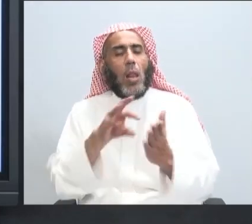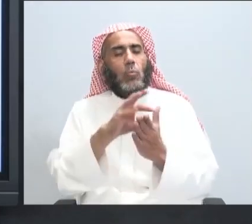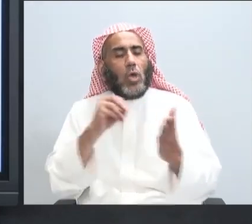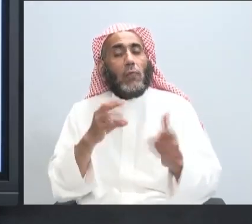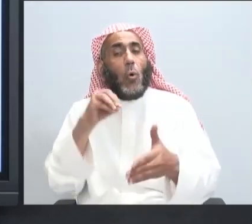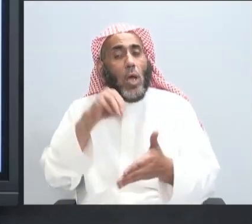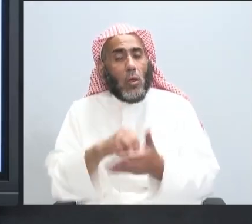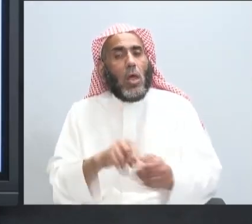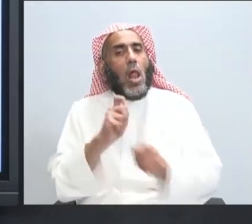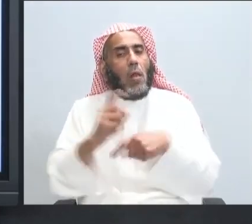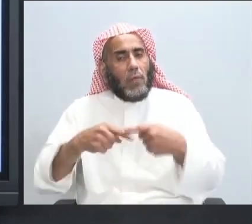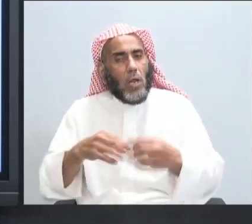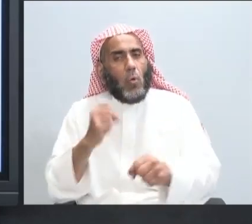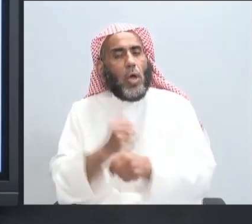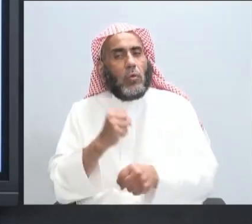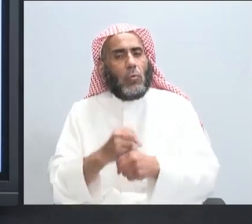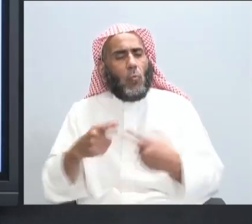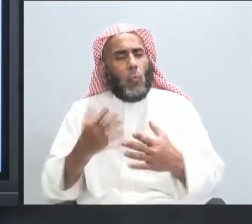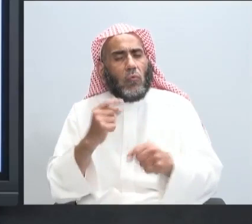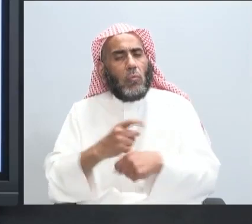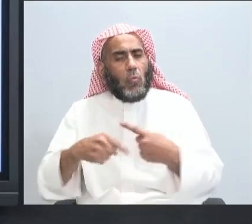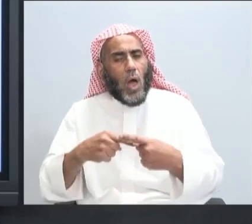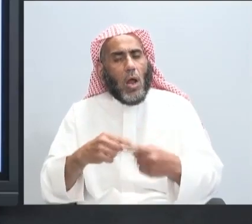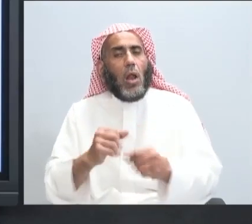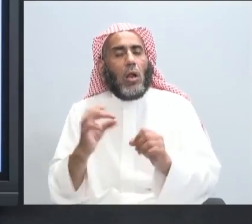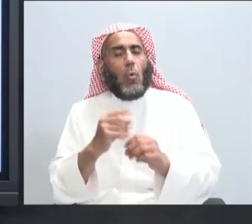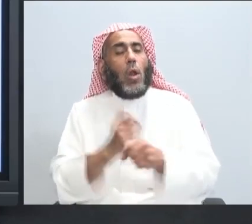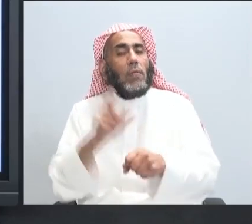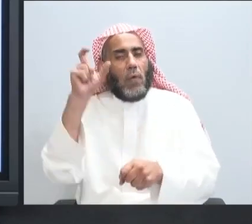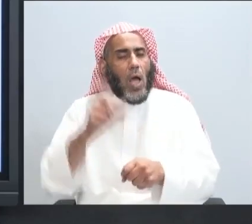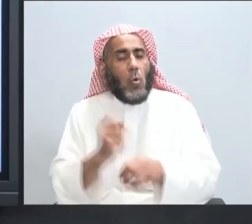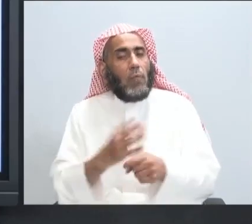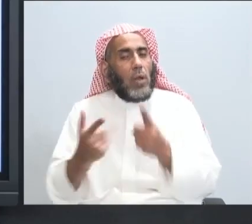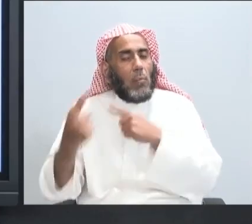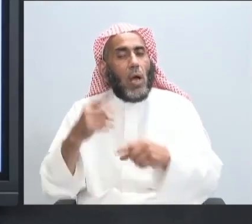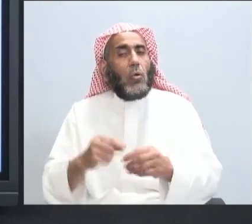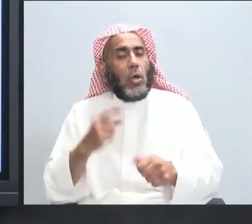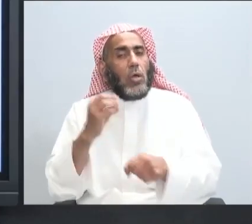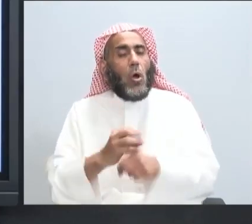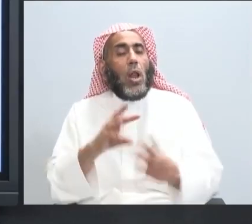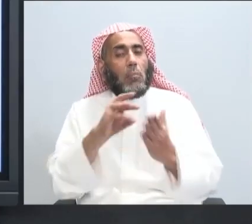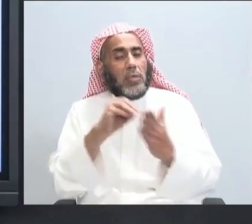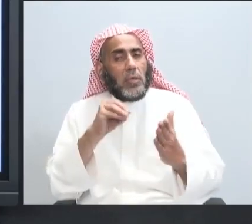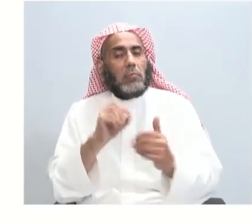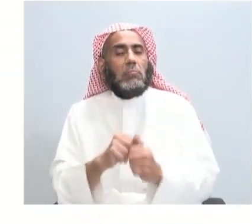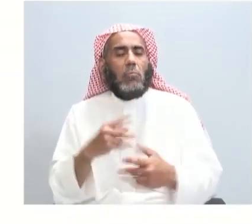المشتقات، فهو يذكر أيضا الفعل ويذكر الفعل المضارع لهذه الكلمة والفاعل والفعل الماضي، وكذلك يذكر مثلا المصدر.